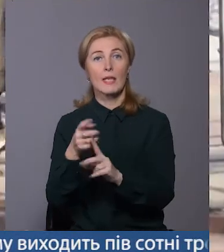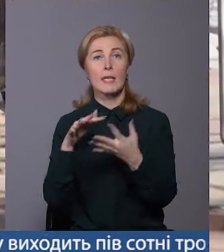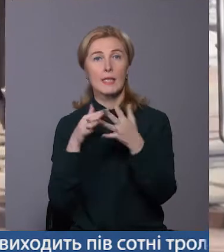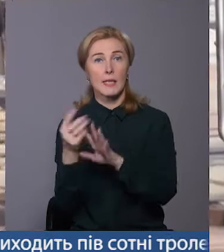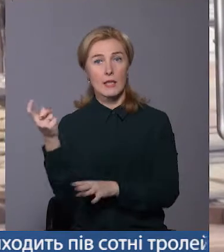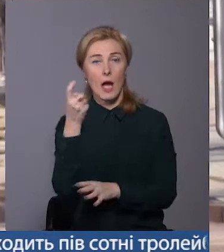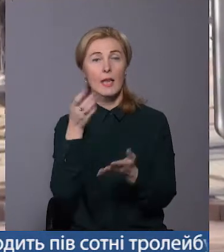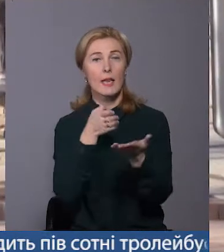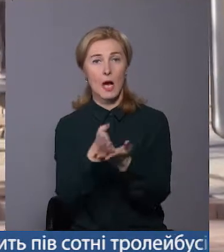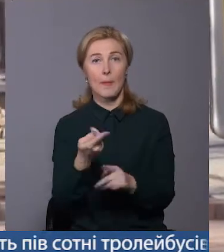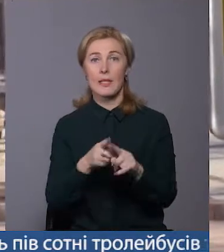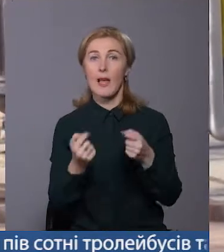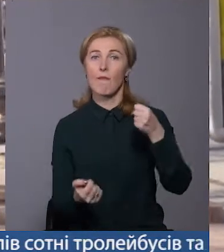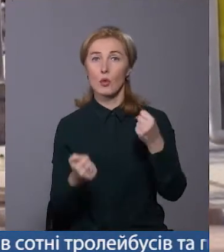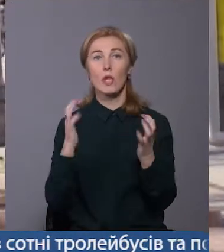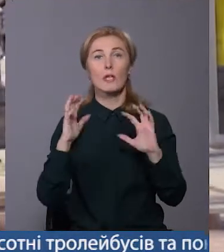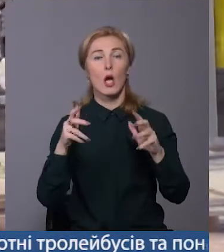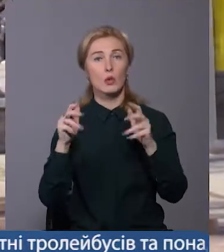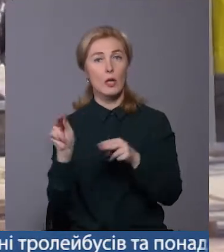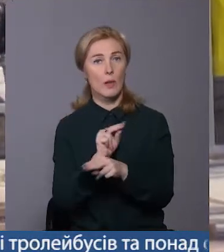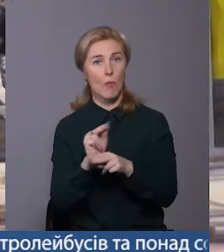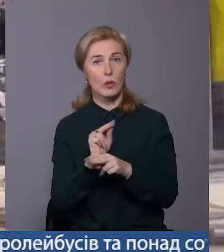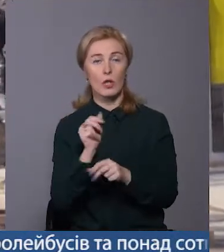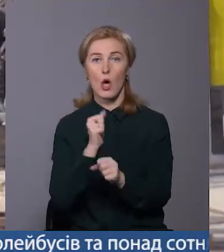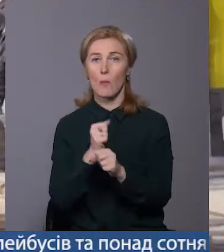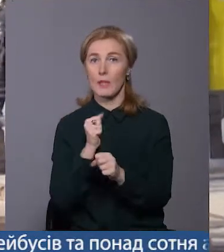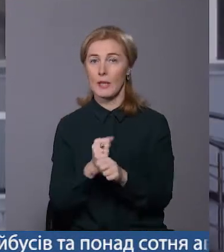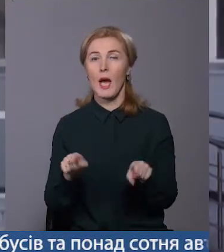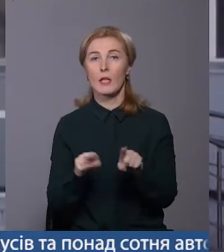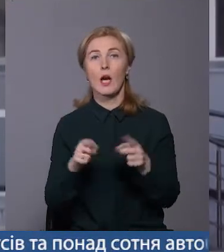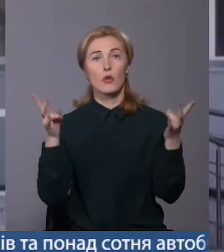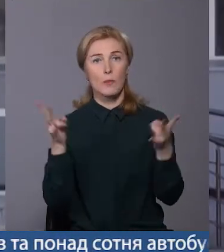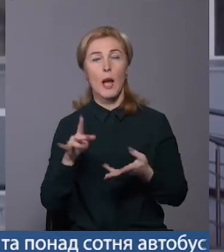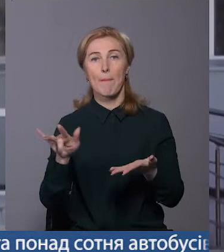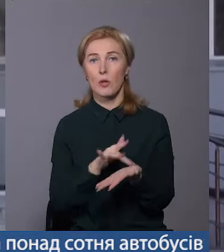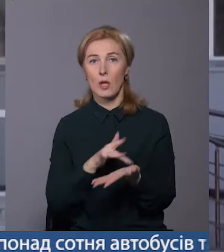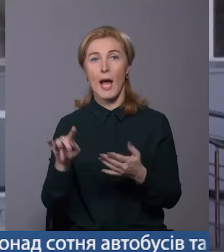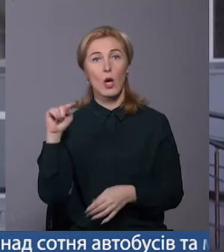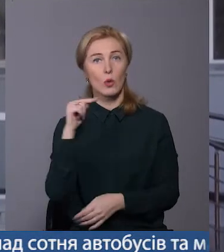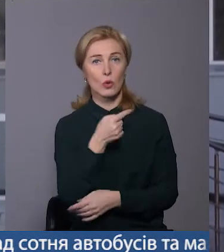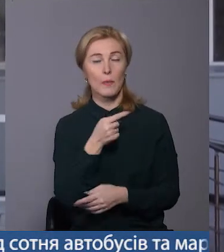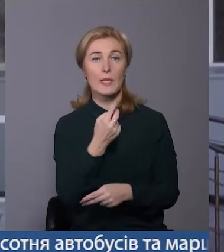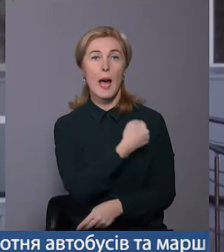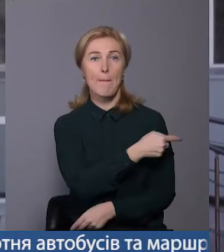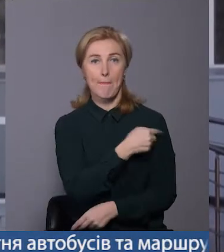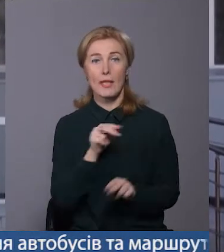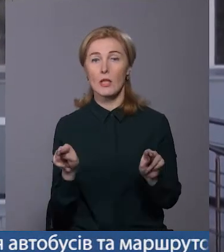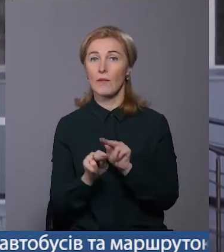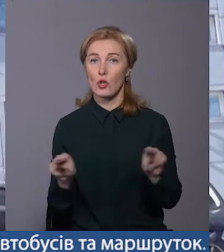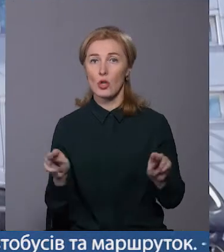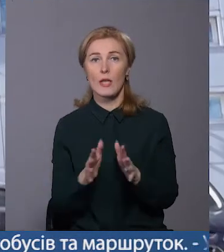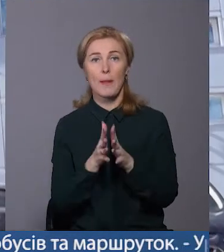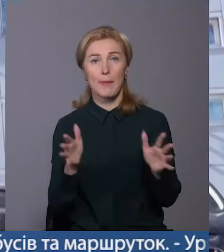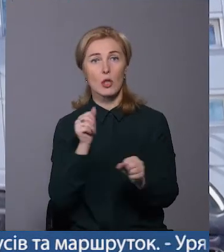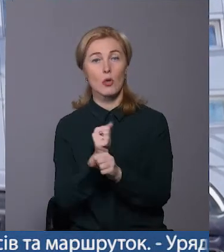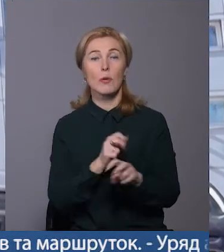сільськогосподарським напрямком. Це водії, трактористи, ремонтні робітники. Також є потреба у бухгалтерах, економістах, медиках та вчителях. Найбільше